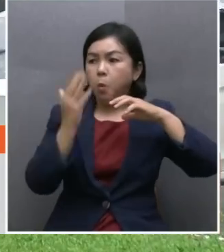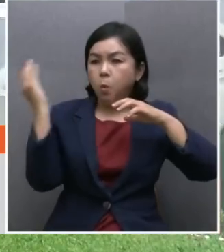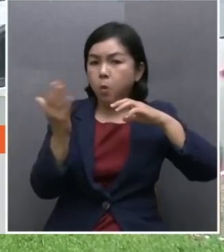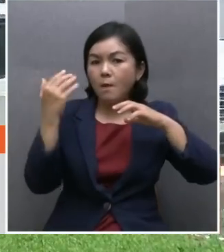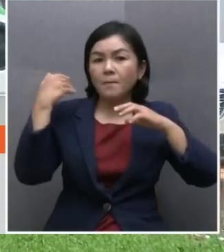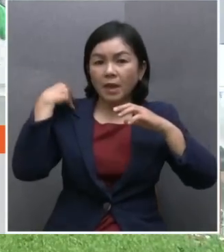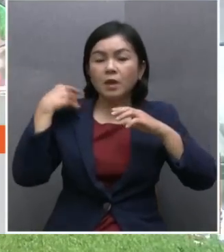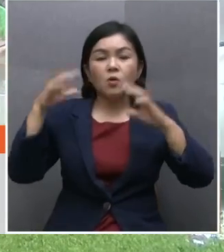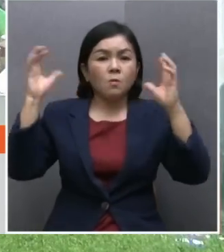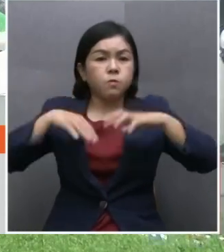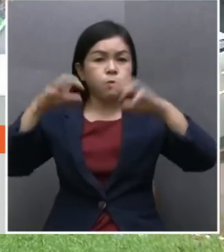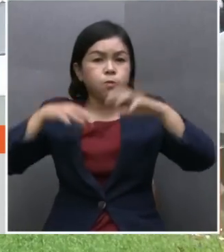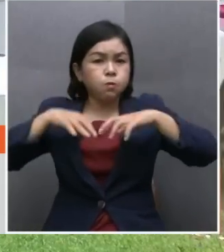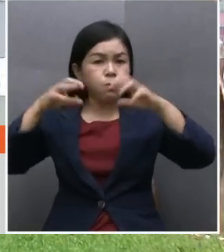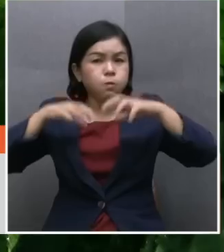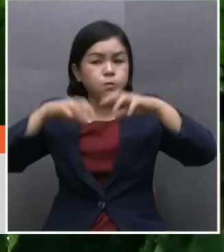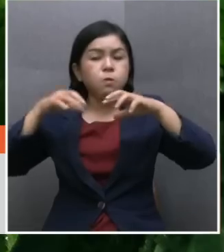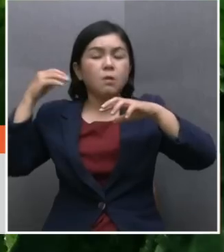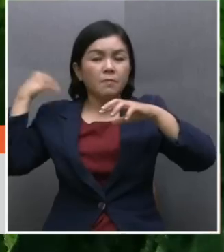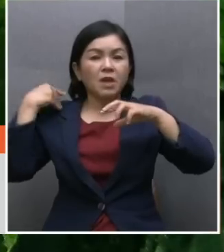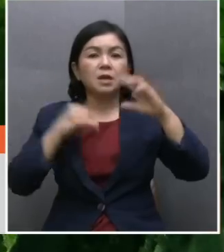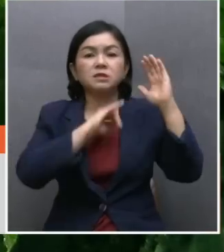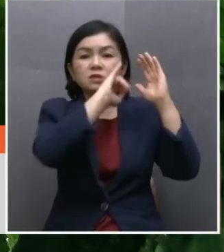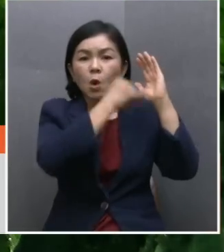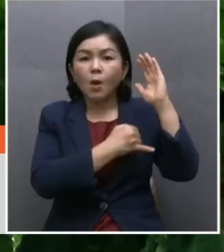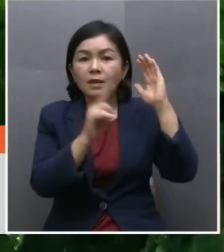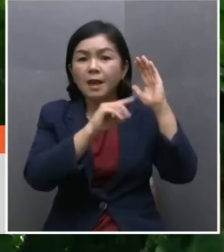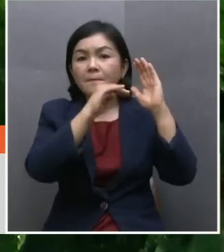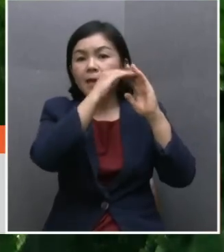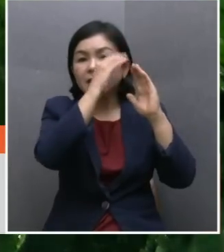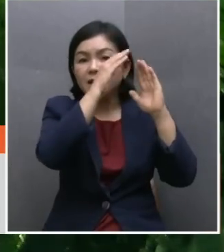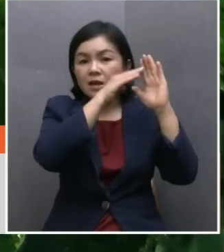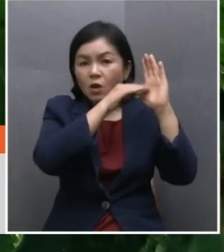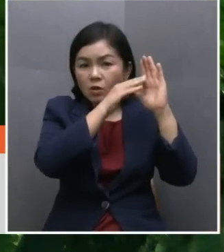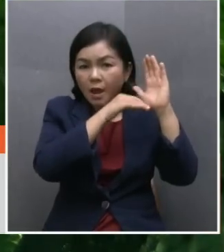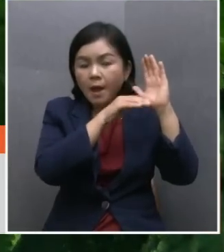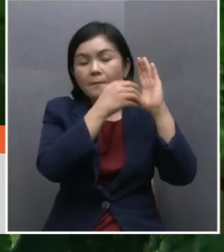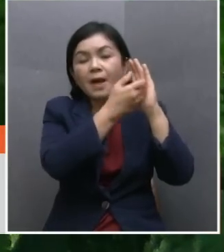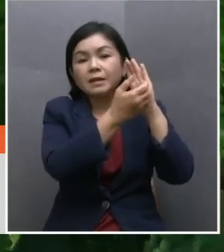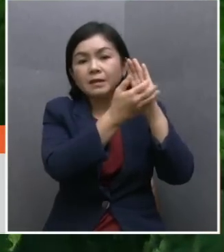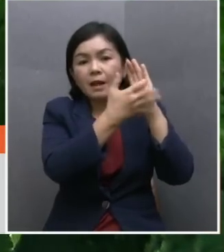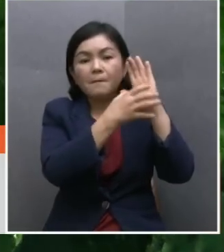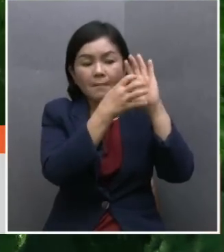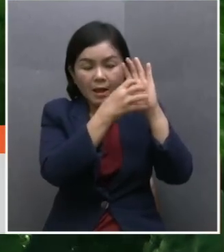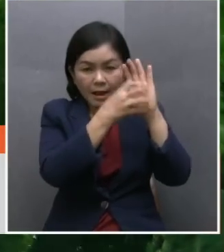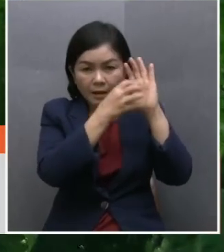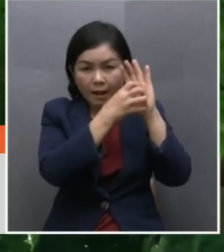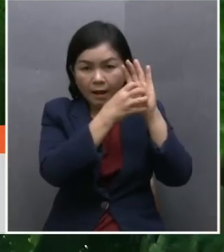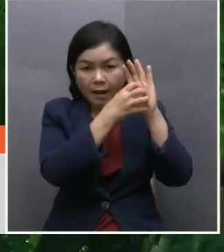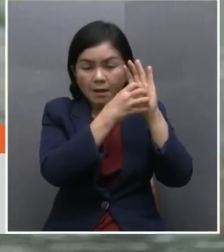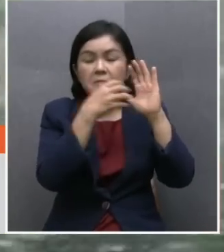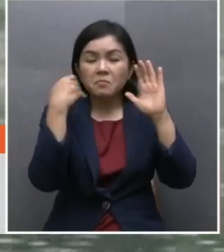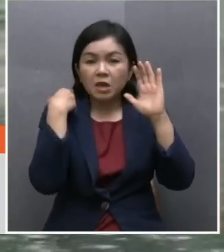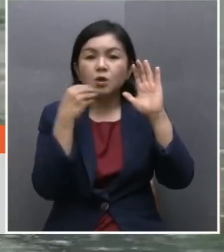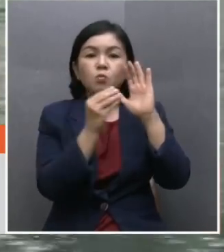และมีฝนตกหนักถึงหนักมากบางแห่งบริเวณภาคเหนือตอนล่างภาคตะวันออกเฉียงเหนือภาคกลางรวมไปถึงพื้นที่